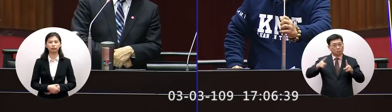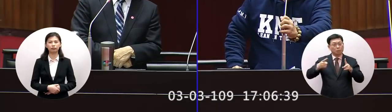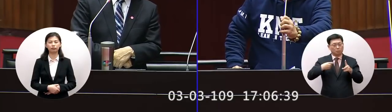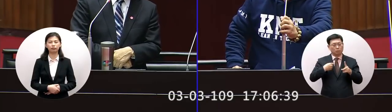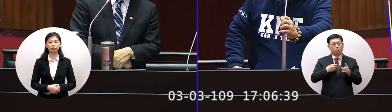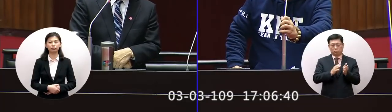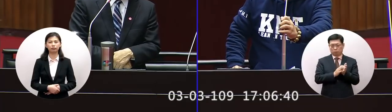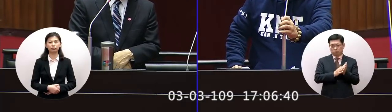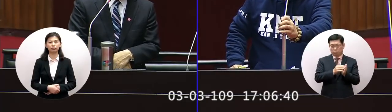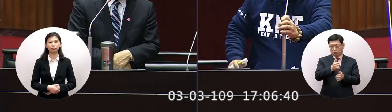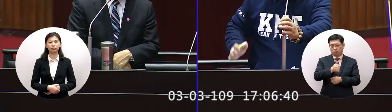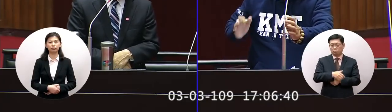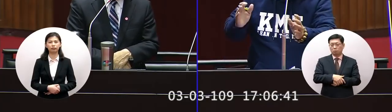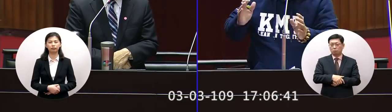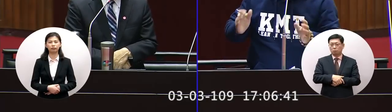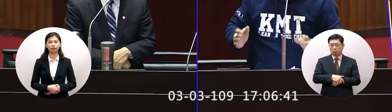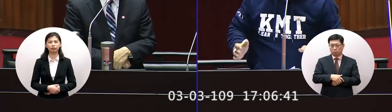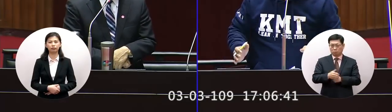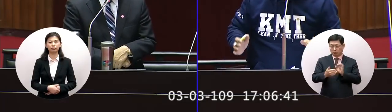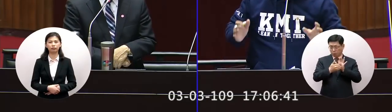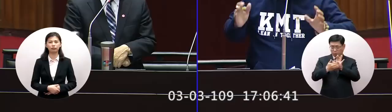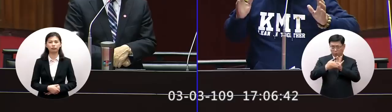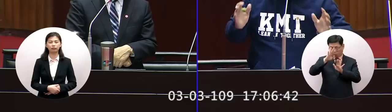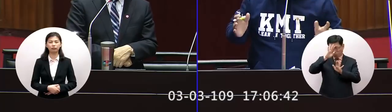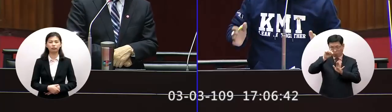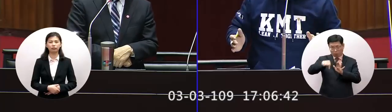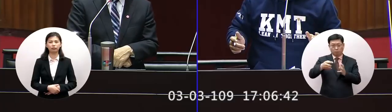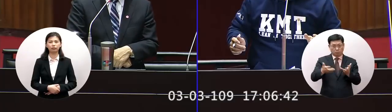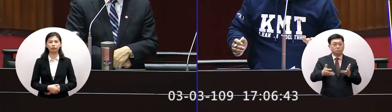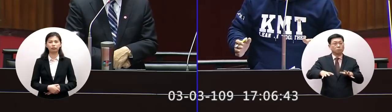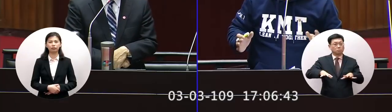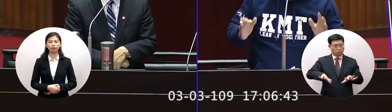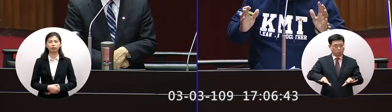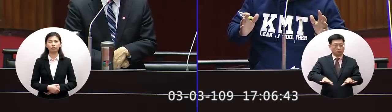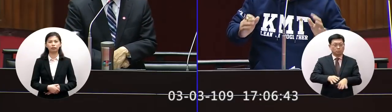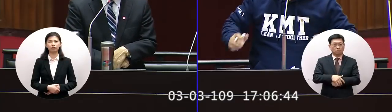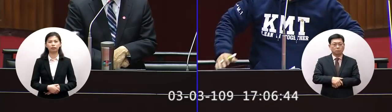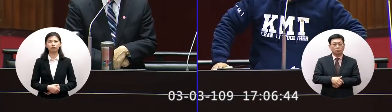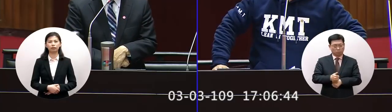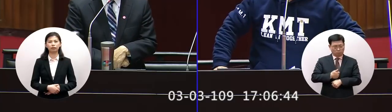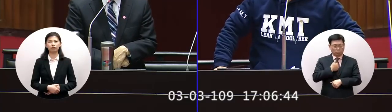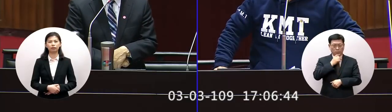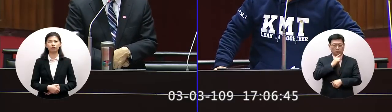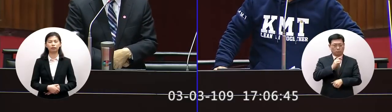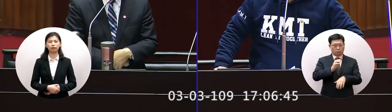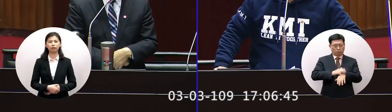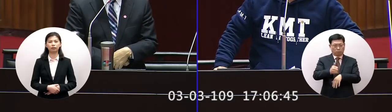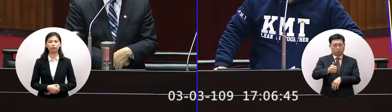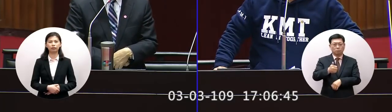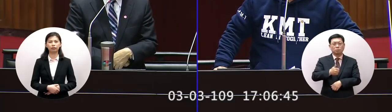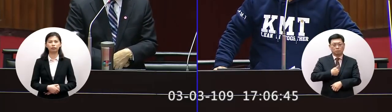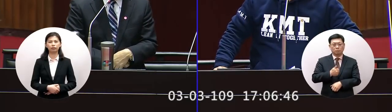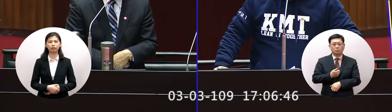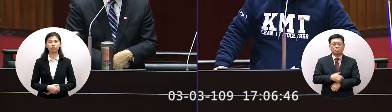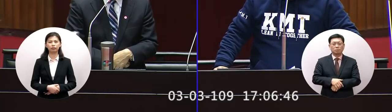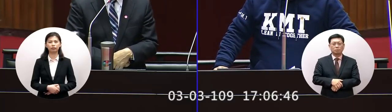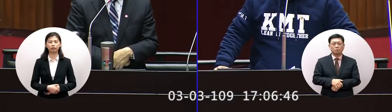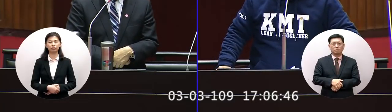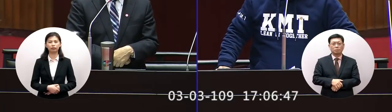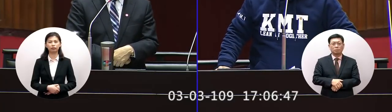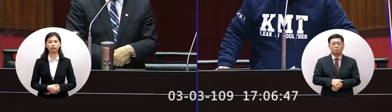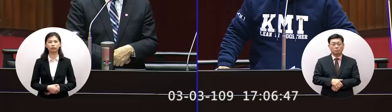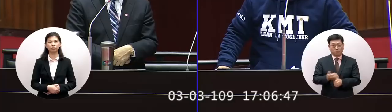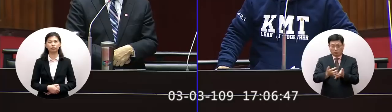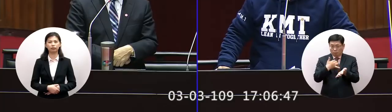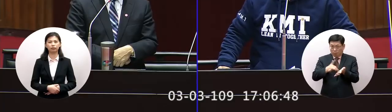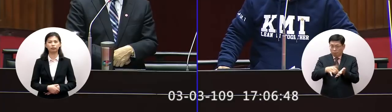来肯定讲，防疫工作这一次表现可圈可点。医生